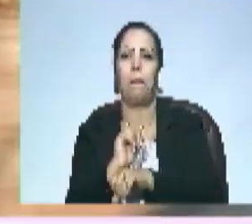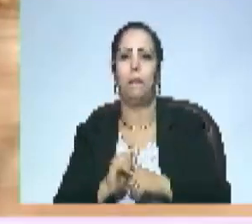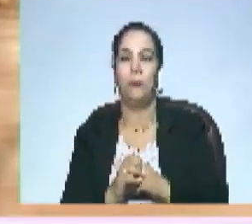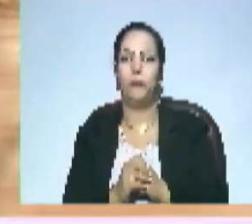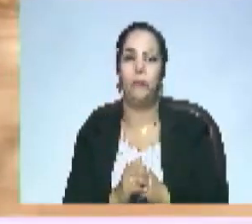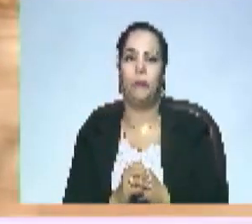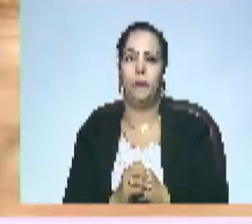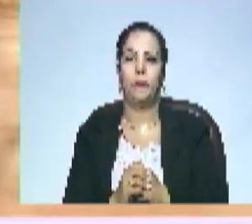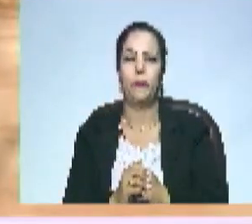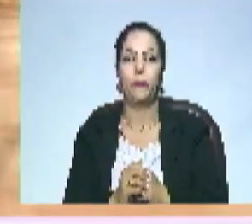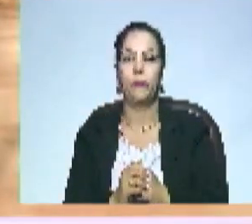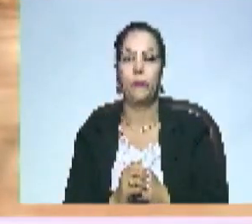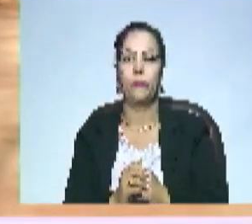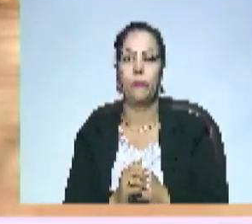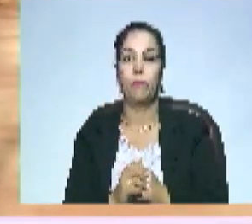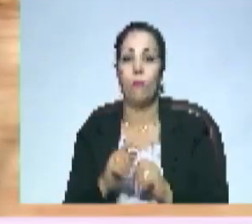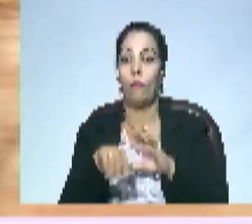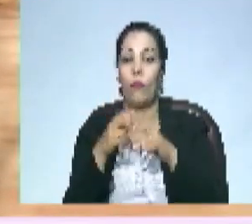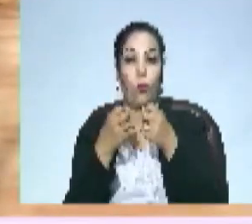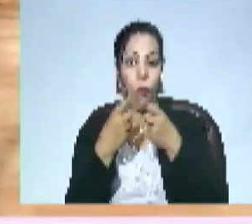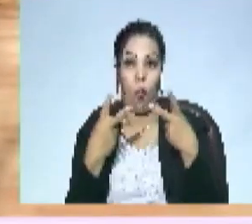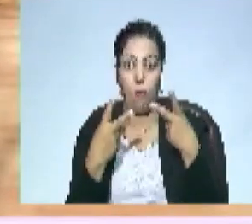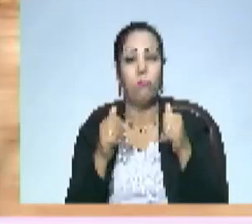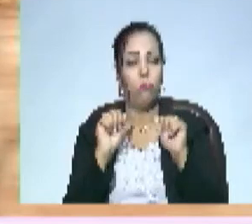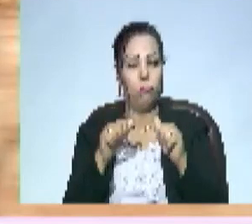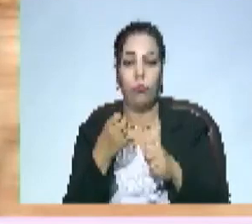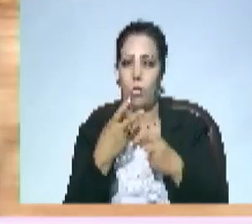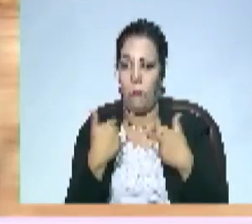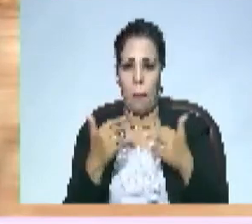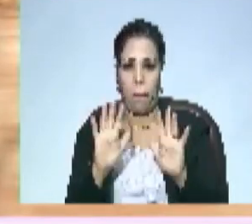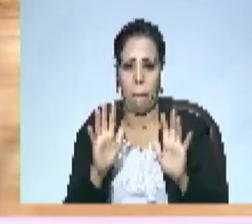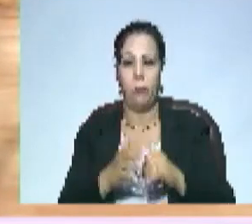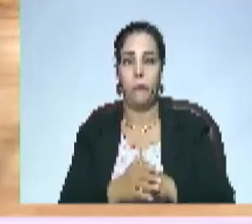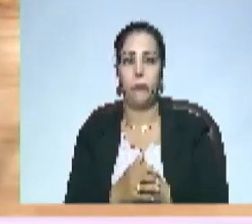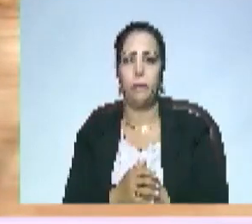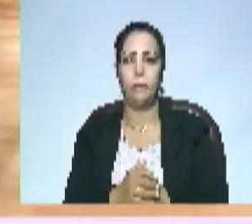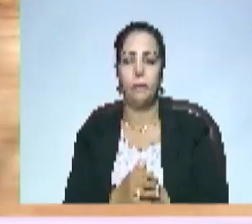يعني ده خلاص كده خلص اه خلاص